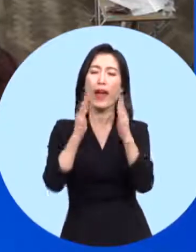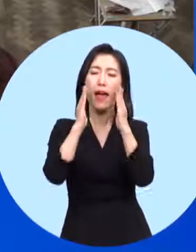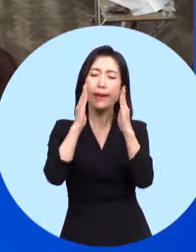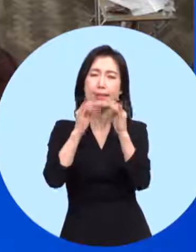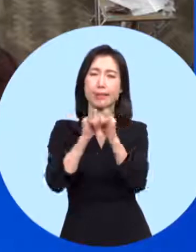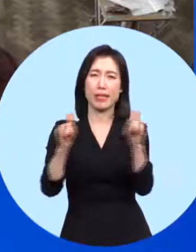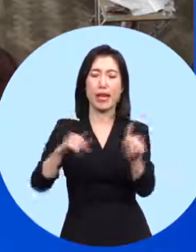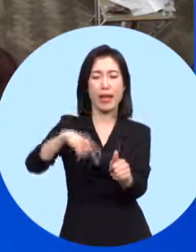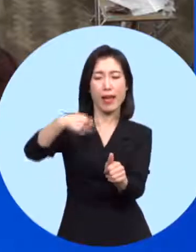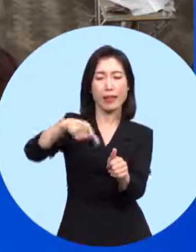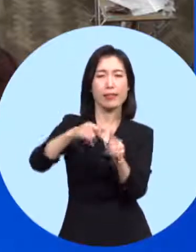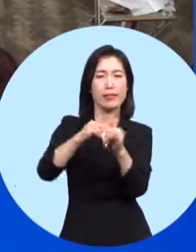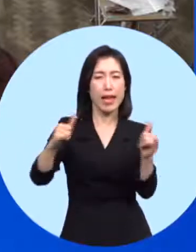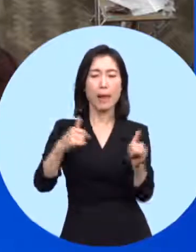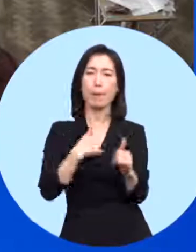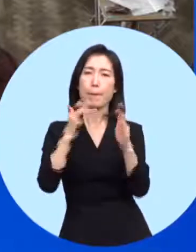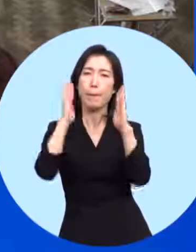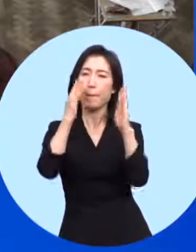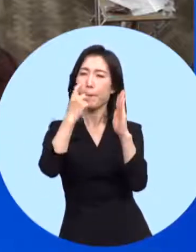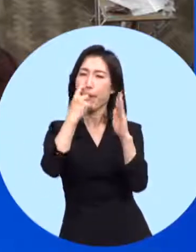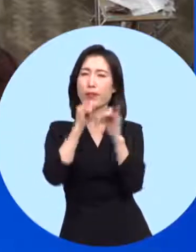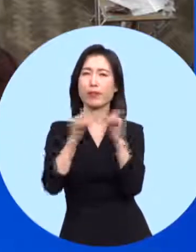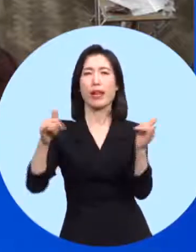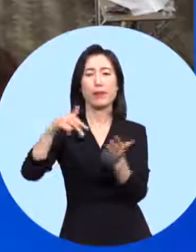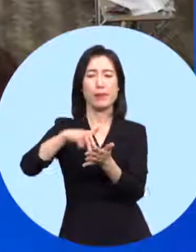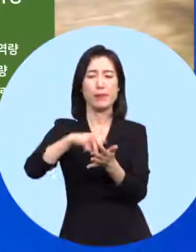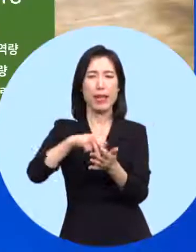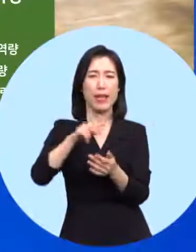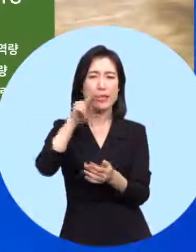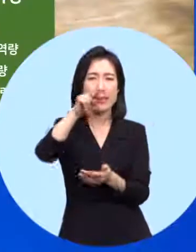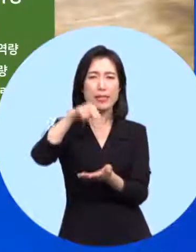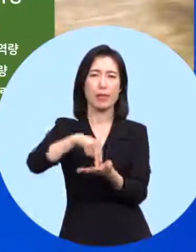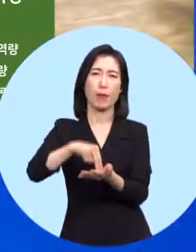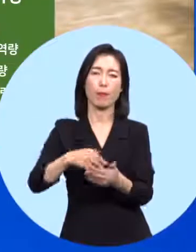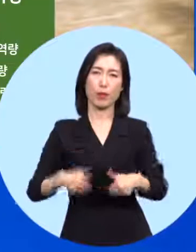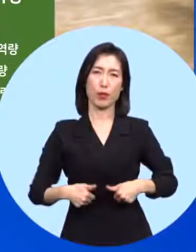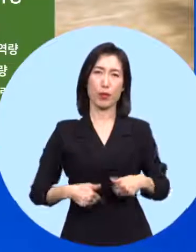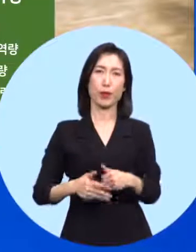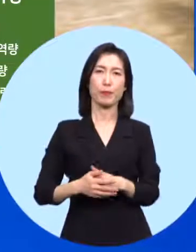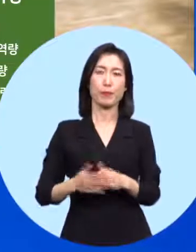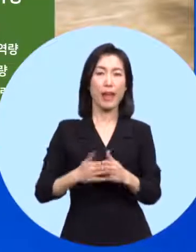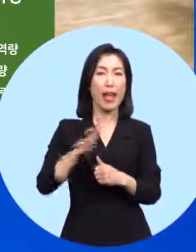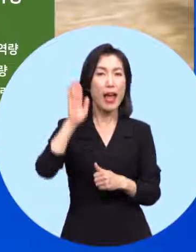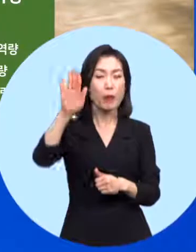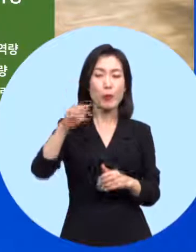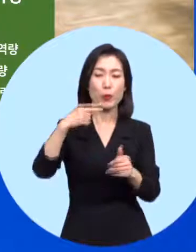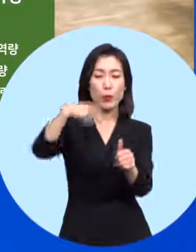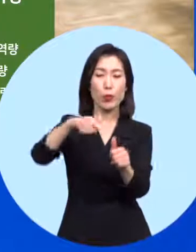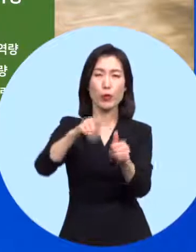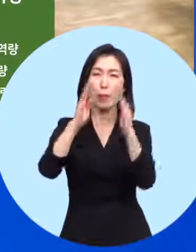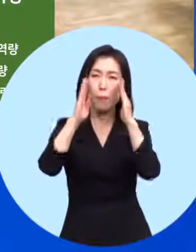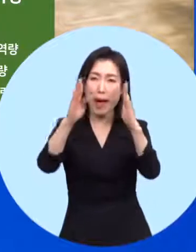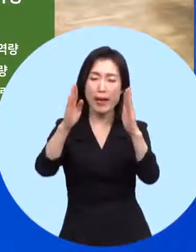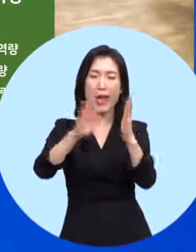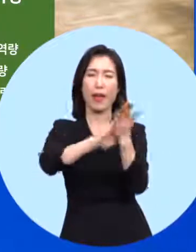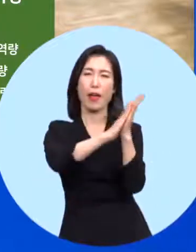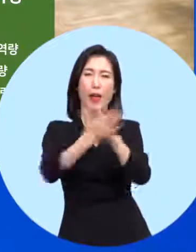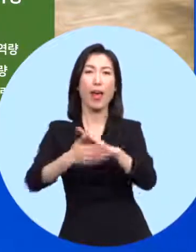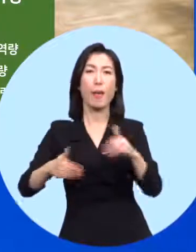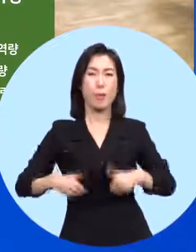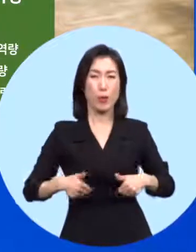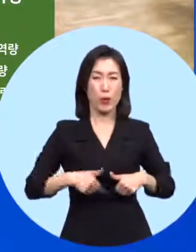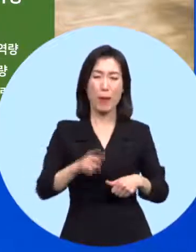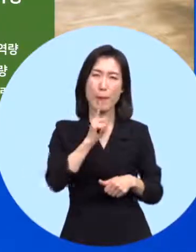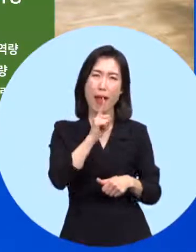된다는 시각도 우리가 새롭게 가져야 된다고 생각합니다. 교육 방향이 전환돼야 된다라고 하는 것은